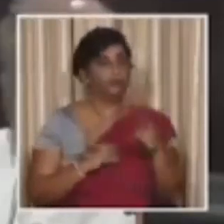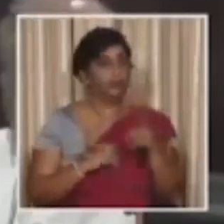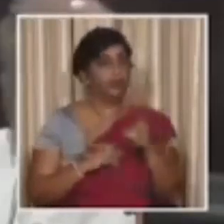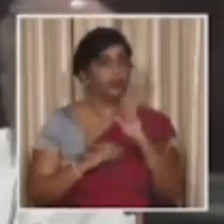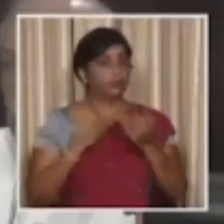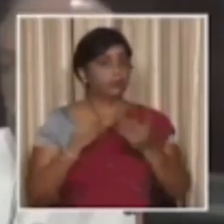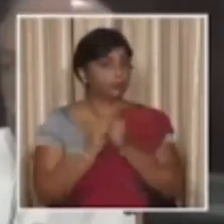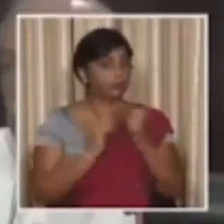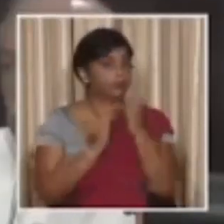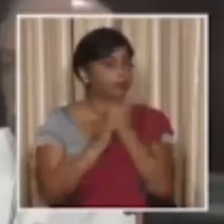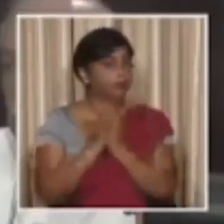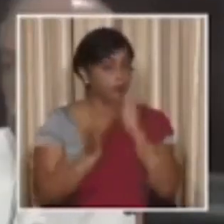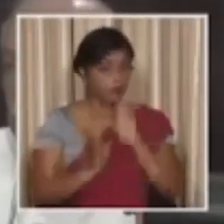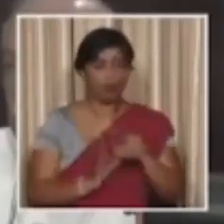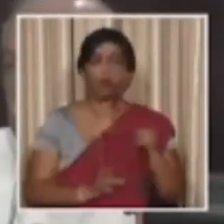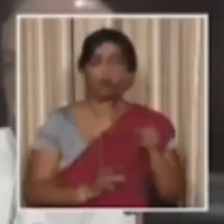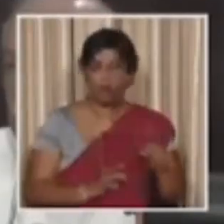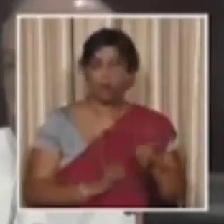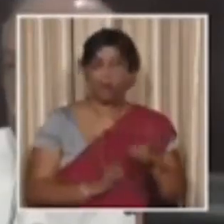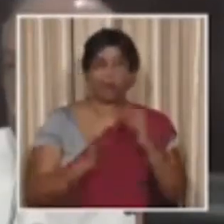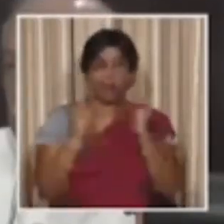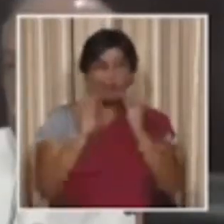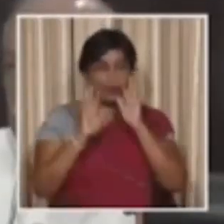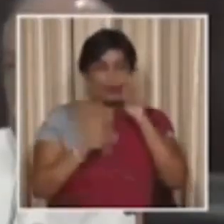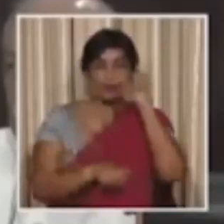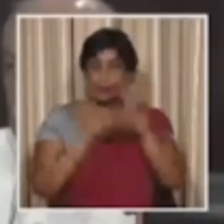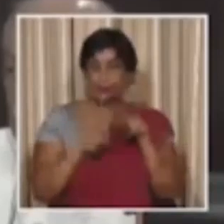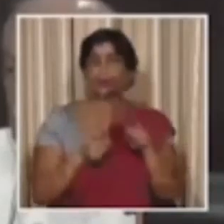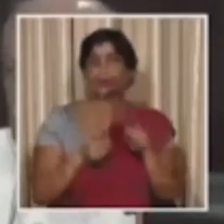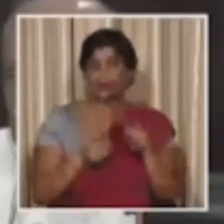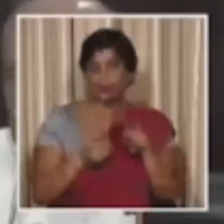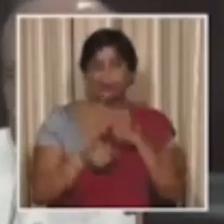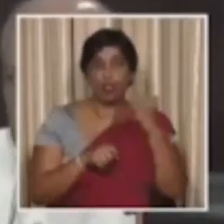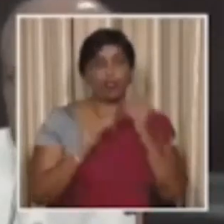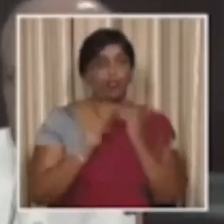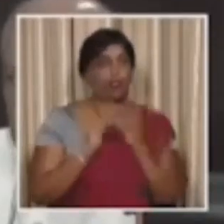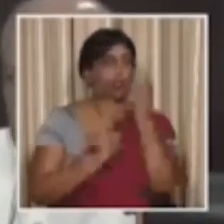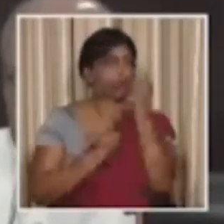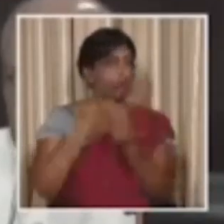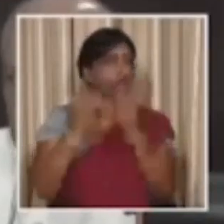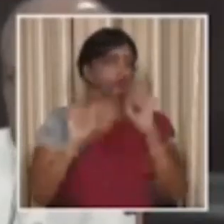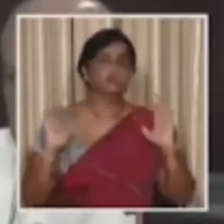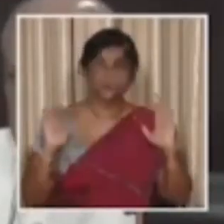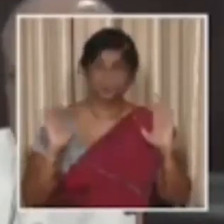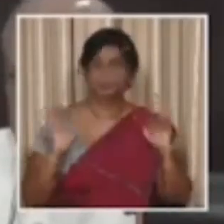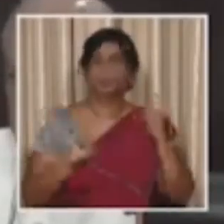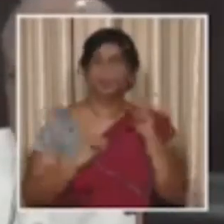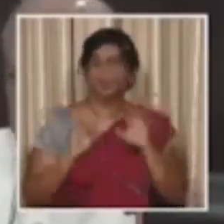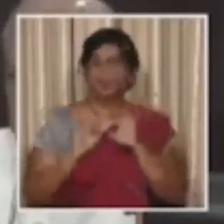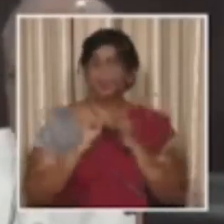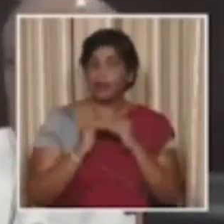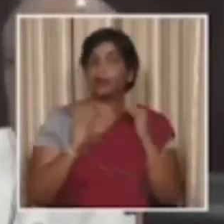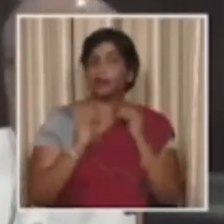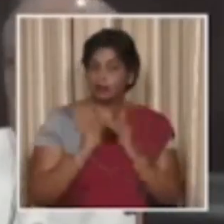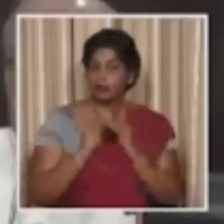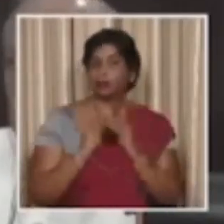එහිදී ඔවුන් ඉටු කළ යුතු කොන්දේසිය වන්නේ එම වත්තේ පදිංචි සිටින ජනතාවට නව නිවාස ලබා දීම පමණයි. ඒකී පවුල් එම